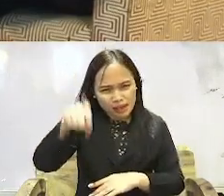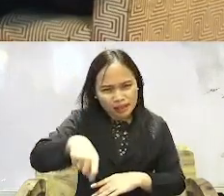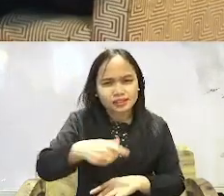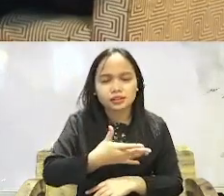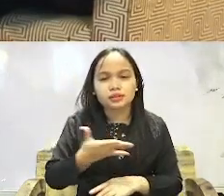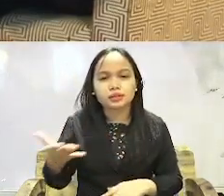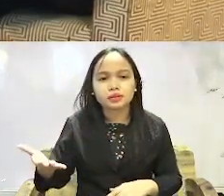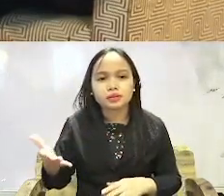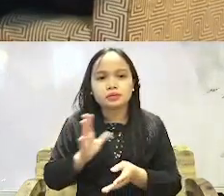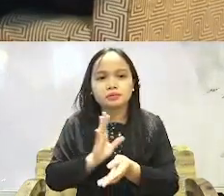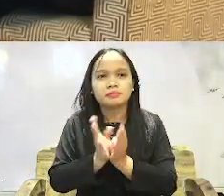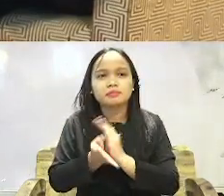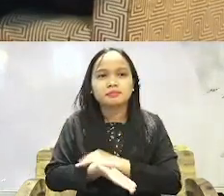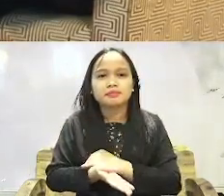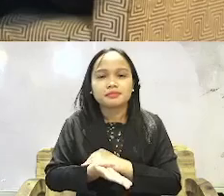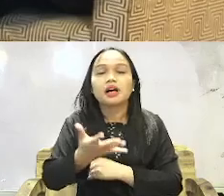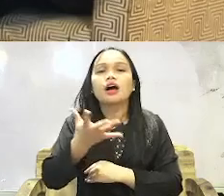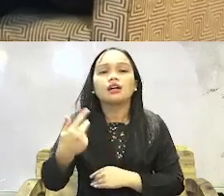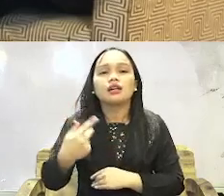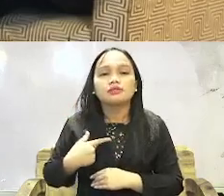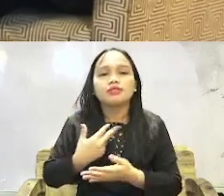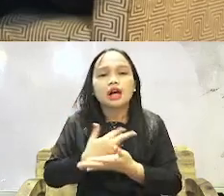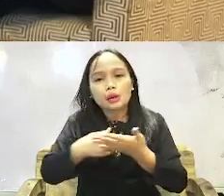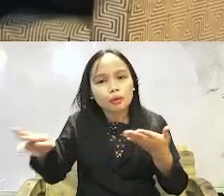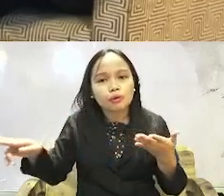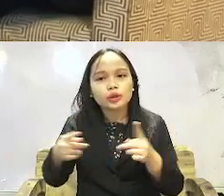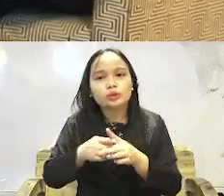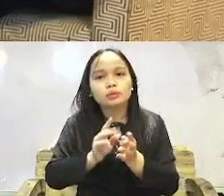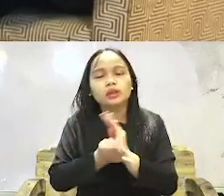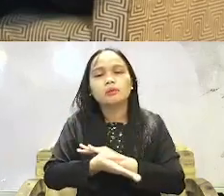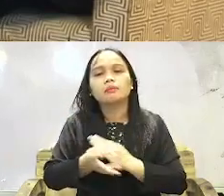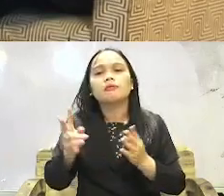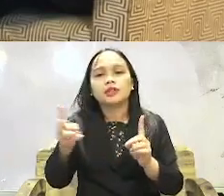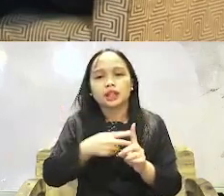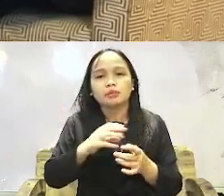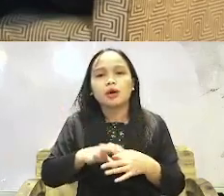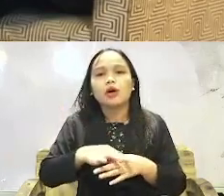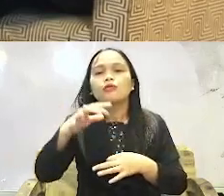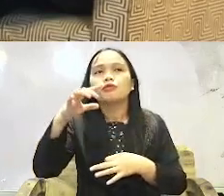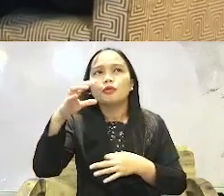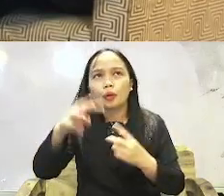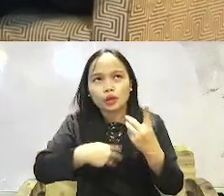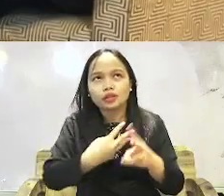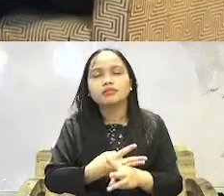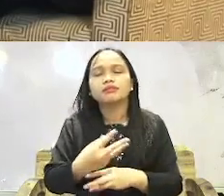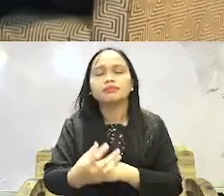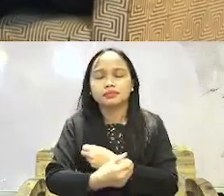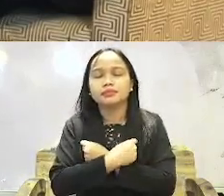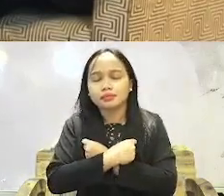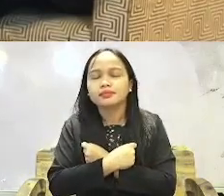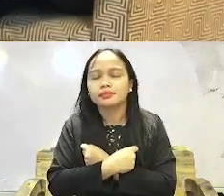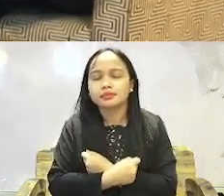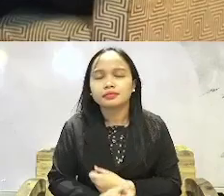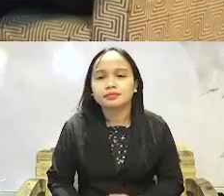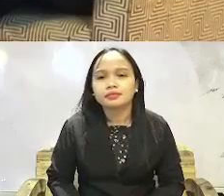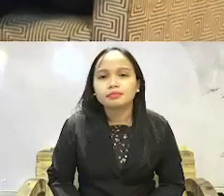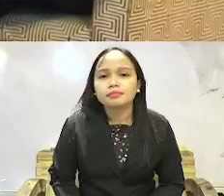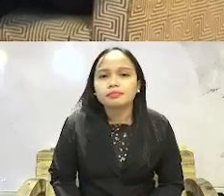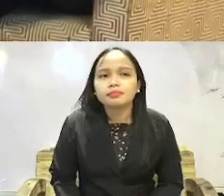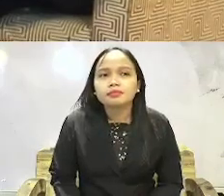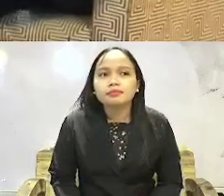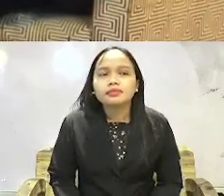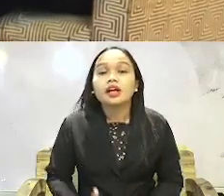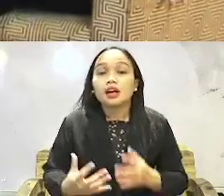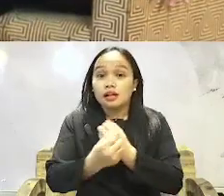din yung mag-aalis sa'yo na sa pagiging biktima mo sa pagmamahal ng mundo. You see, love lifted you out